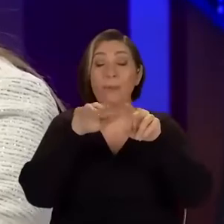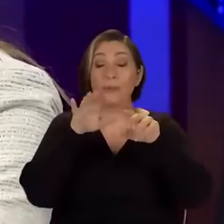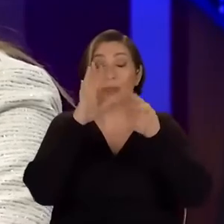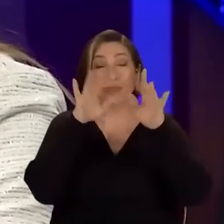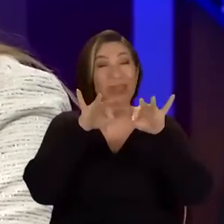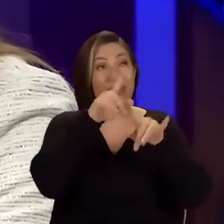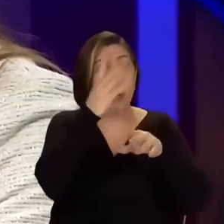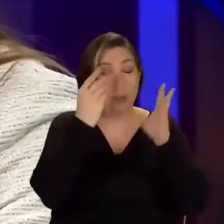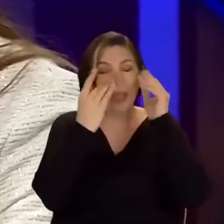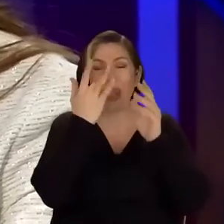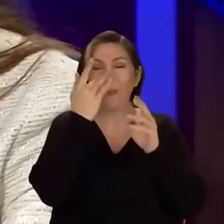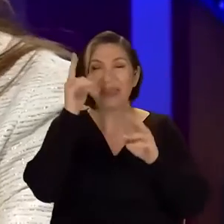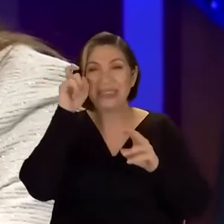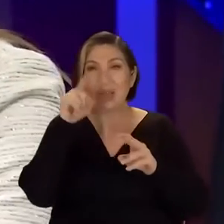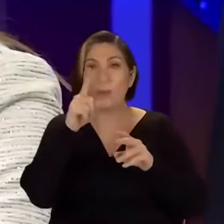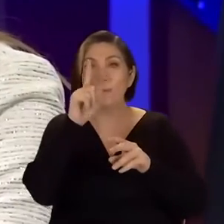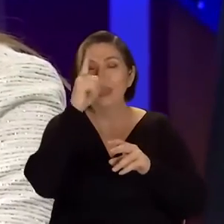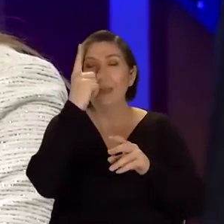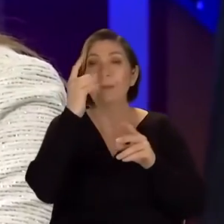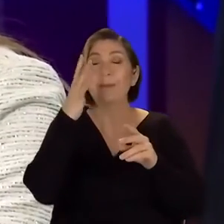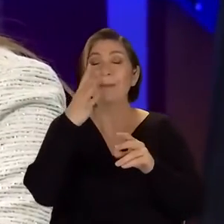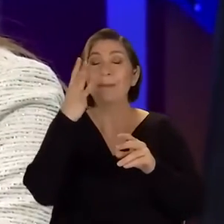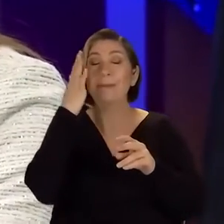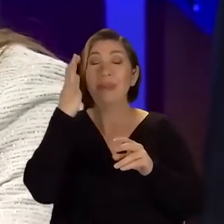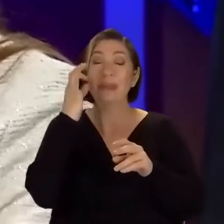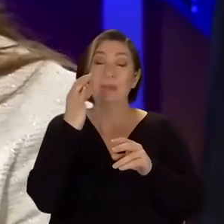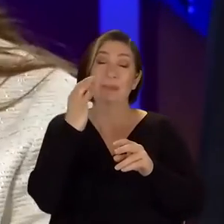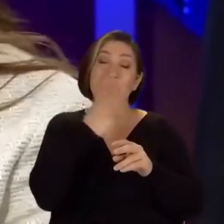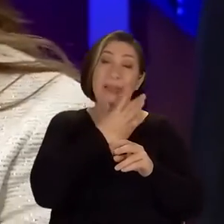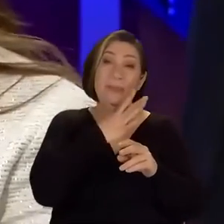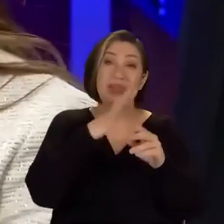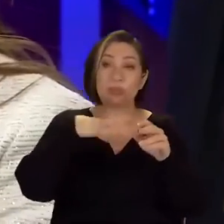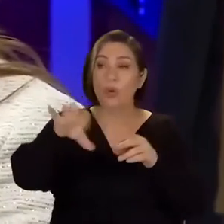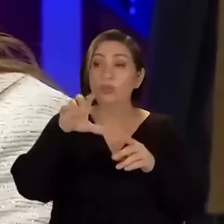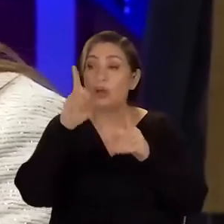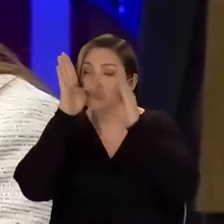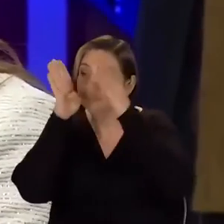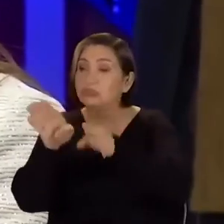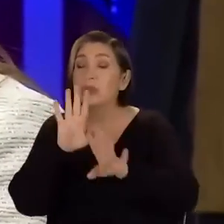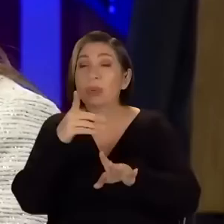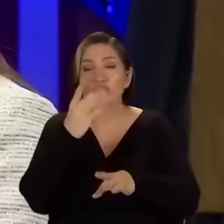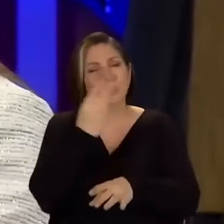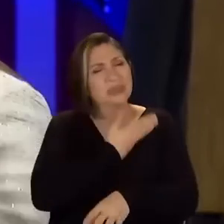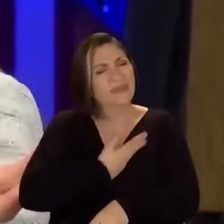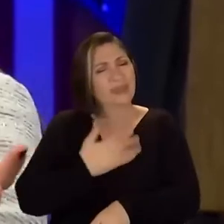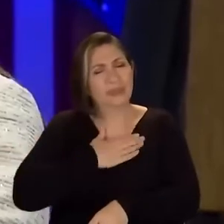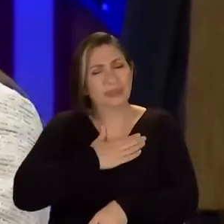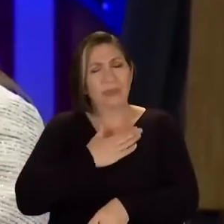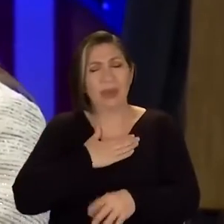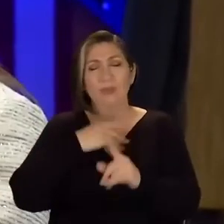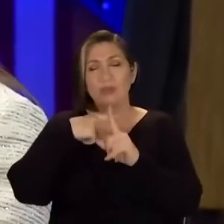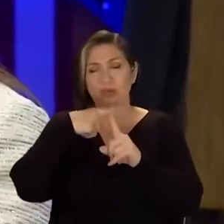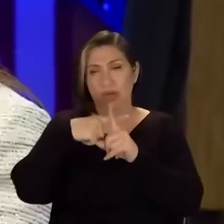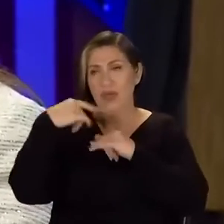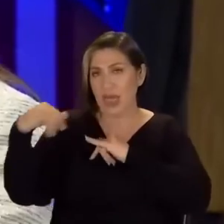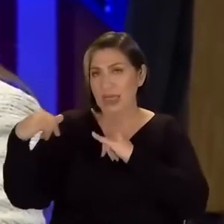yapay zeka, bunlar tek bir bilim dalıyla da kısıtlı değil. Yani benim en çok üzerinde durduğum ve hoşuma giden, ben de pozitif